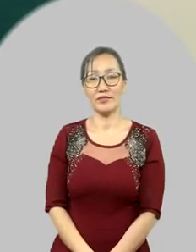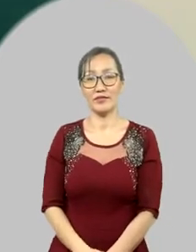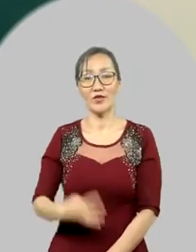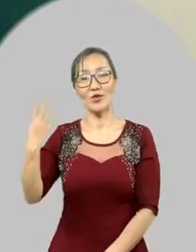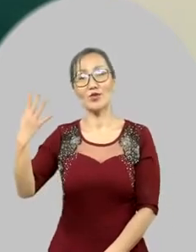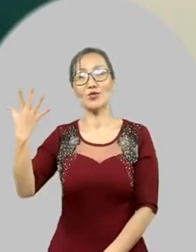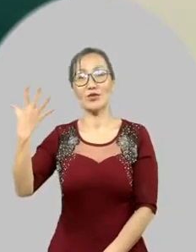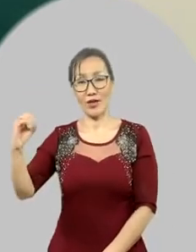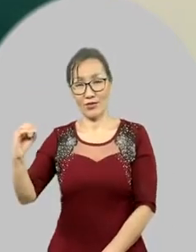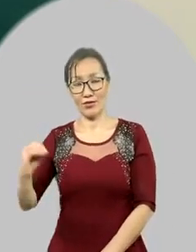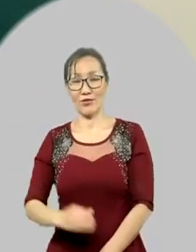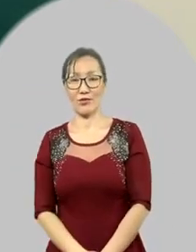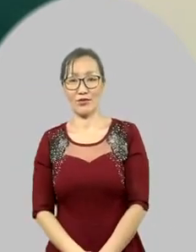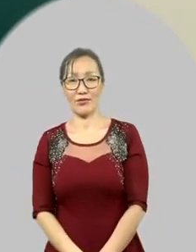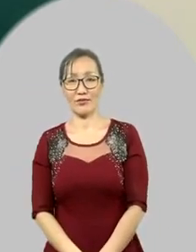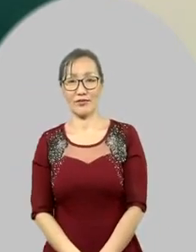450.